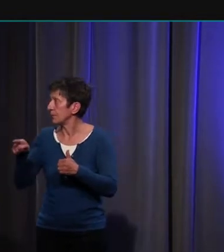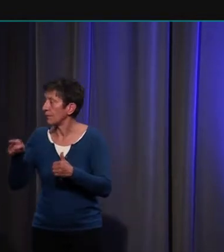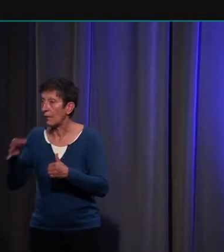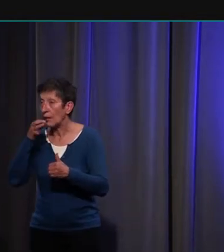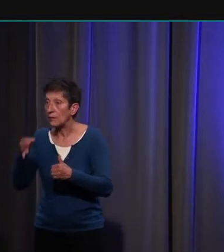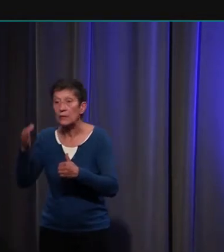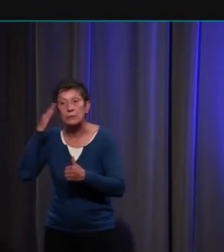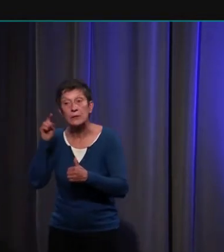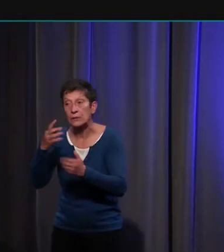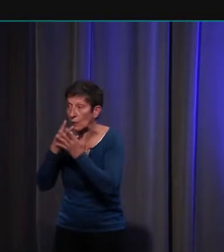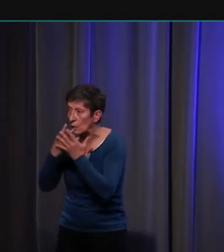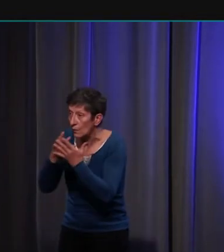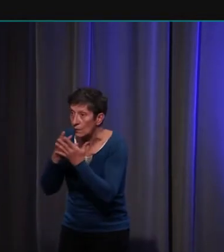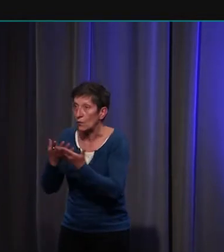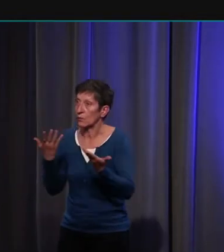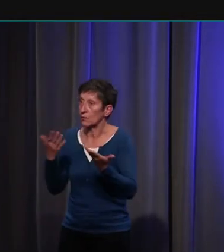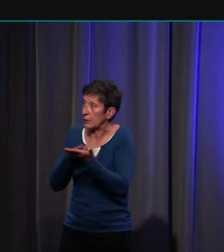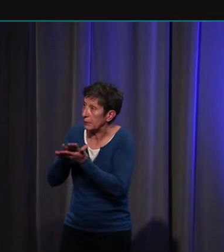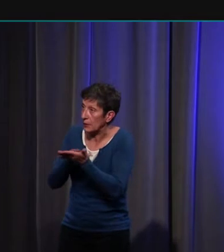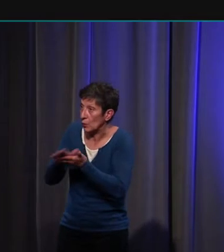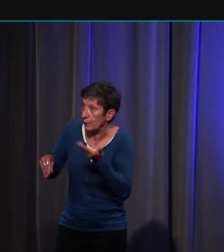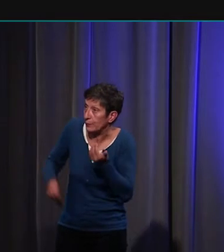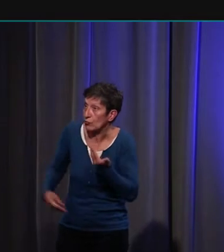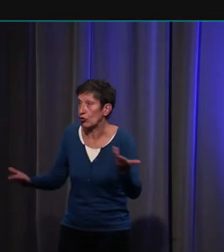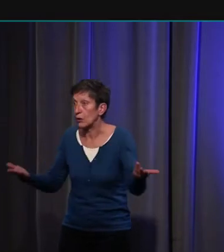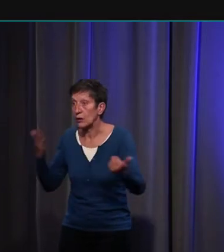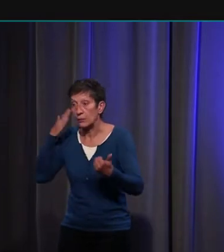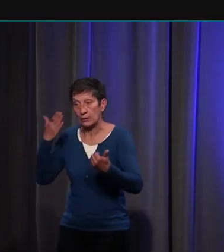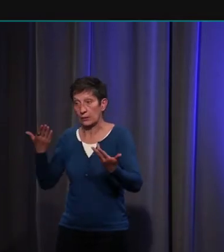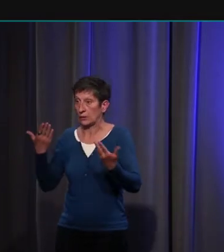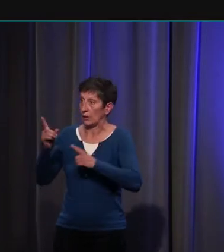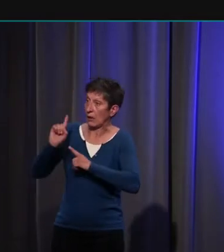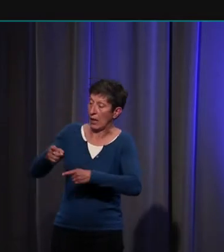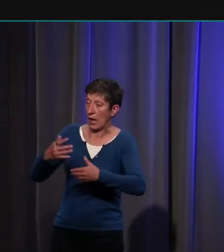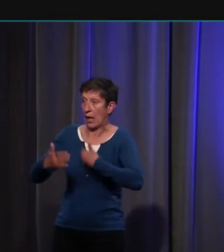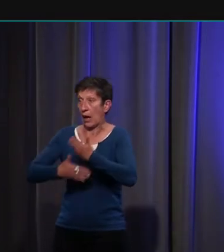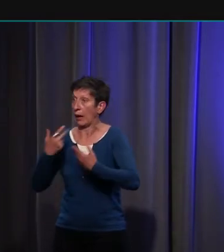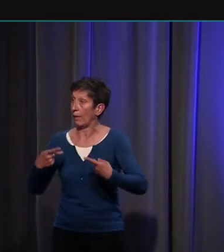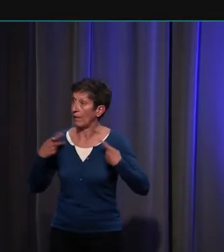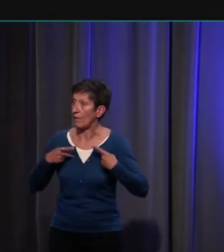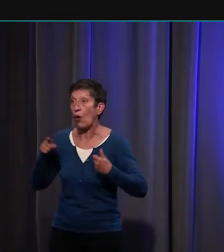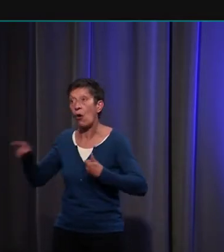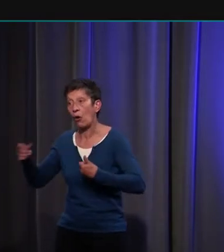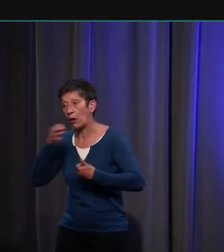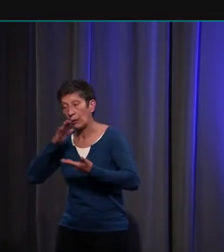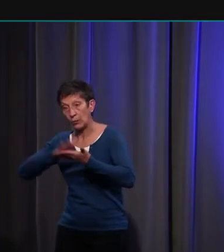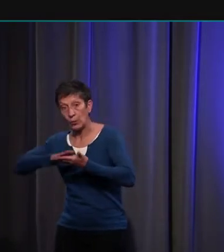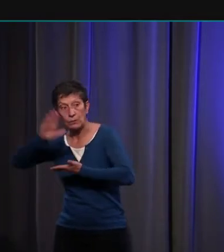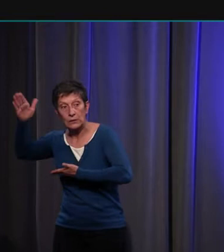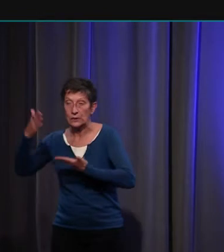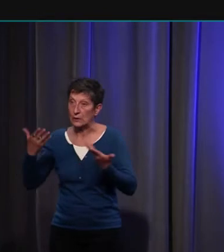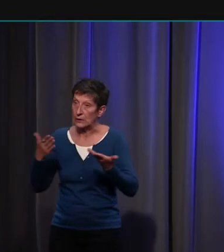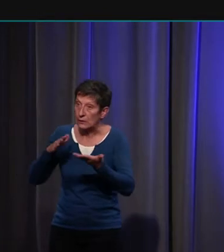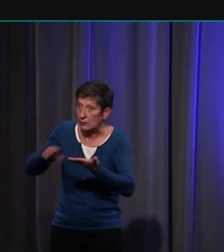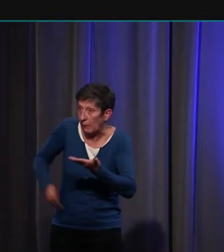qui faisait pénitence pour leurs péchés en tout cas s'il en sortait vivant qui leur a promis que l'empêcher serait pardonnée